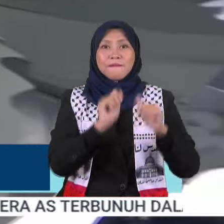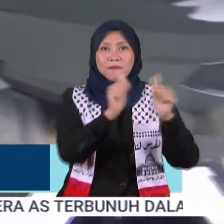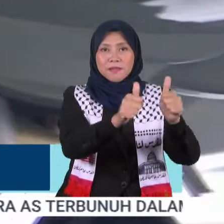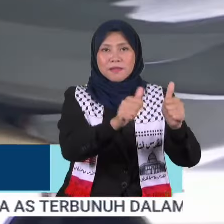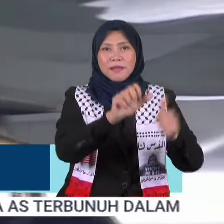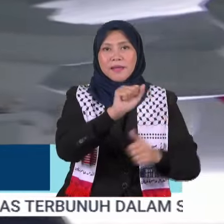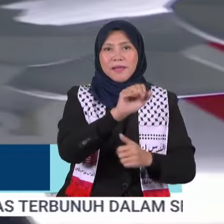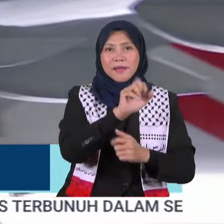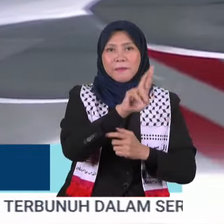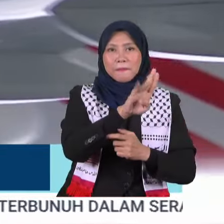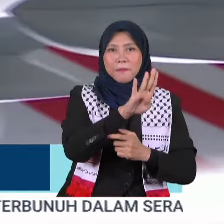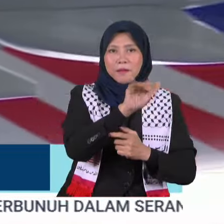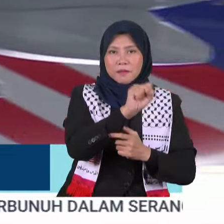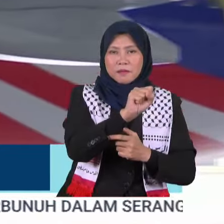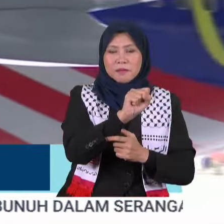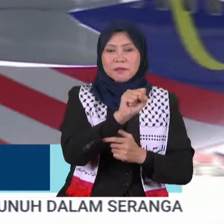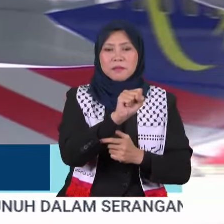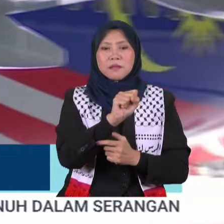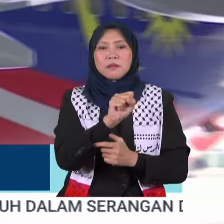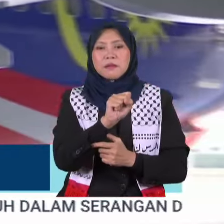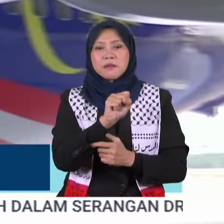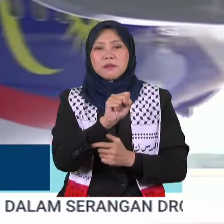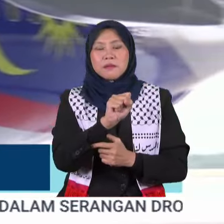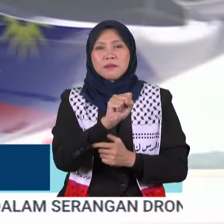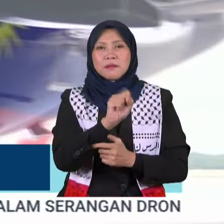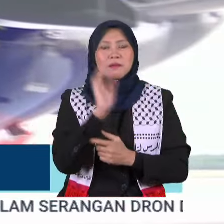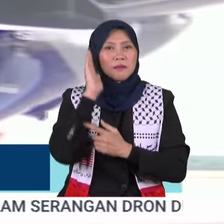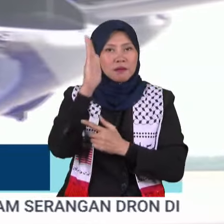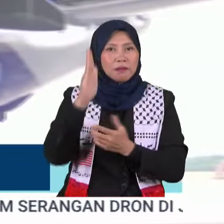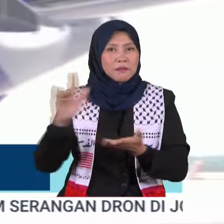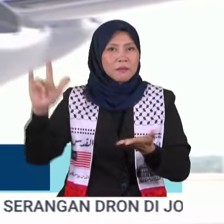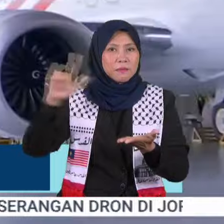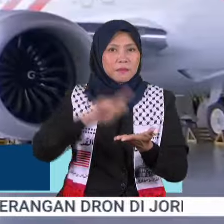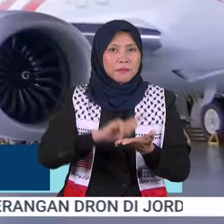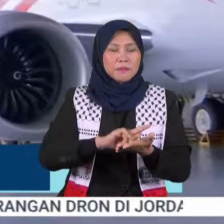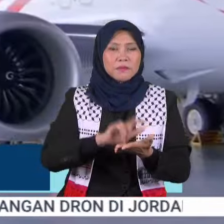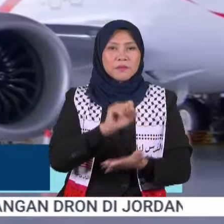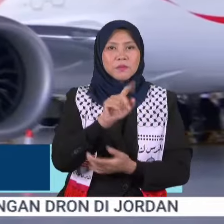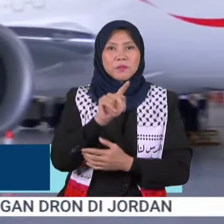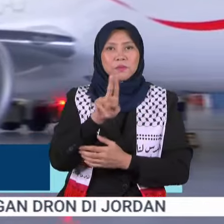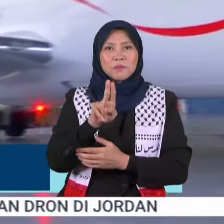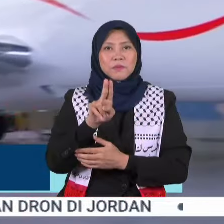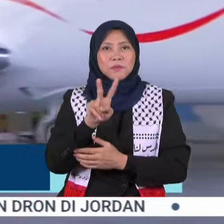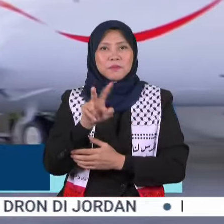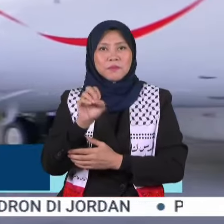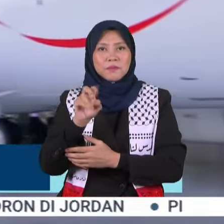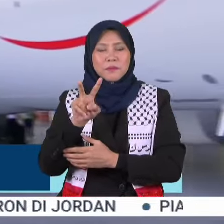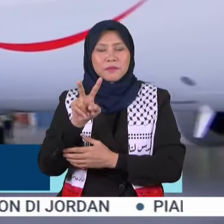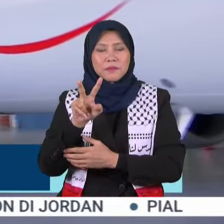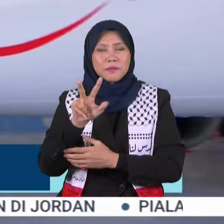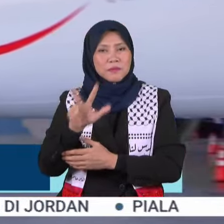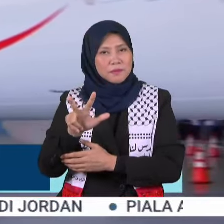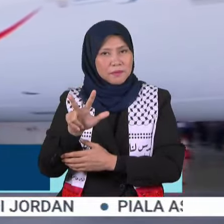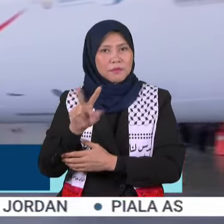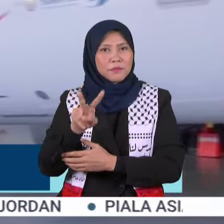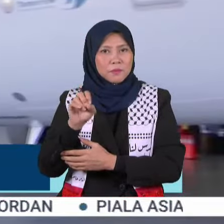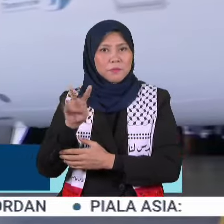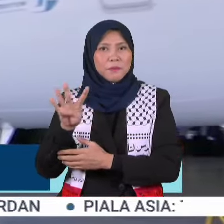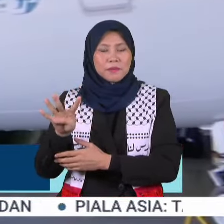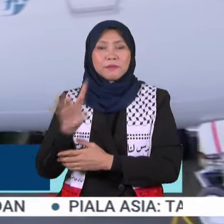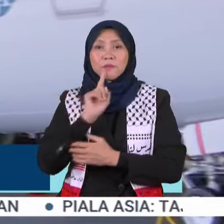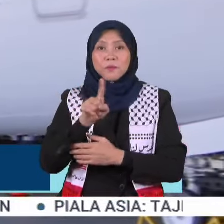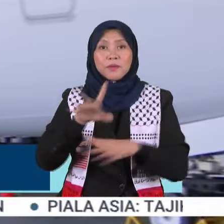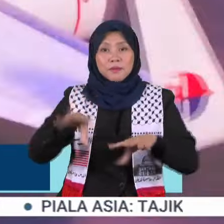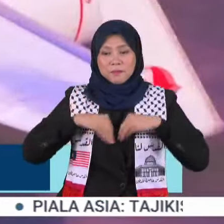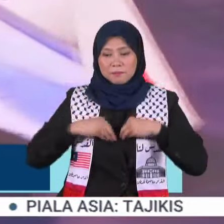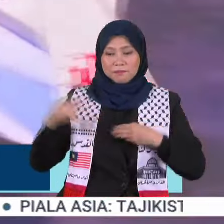jenis Airbus A330neo yang dijadual tiba pada suku ketiga 2024. Empat jenis pesawat sama akan diterima